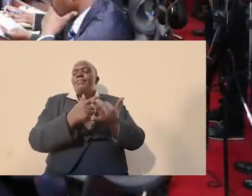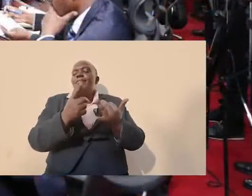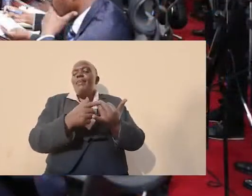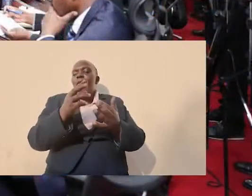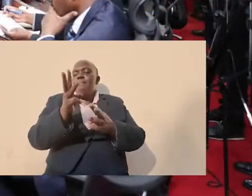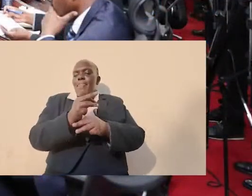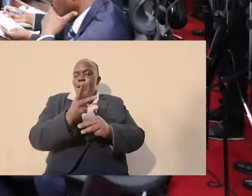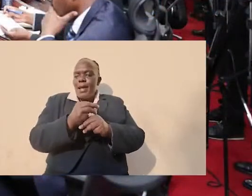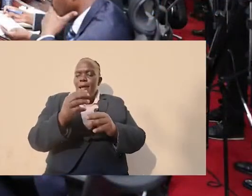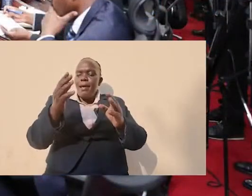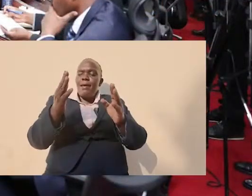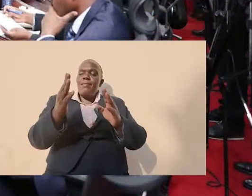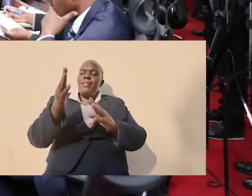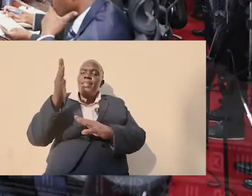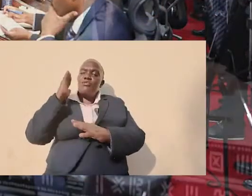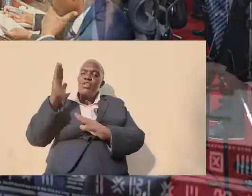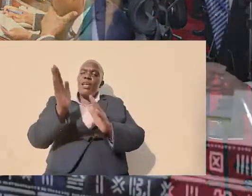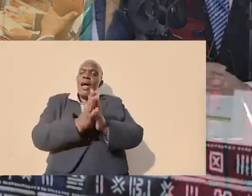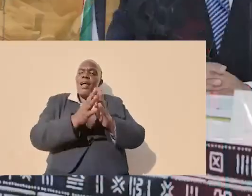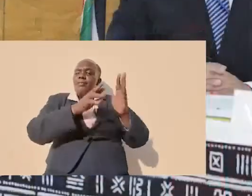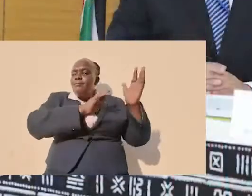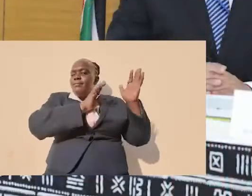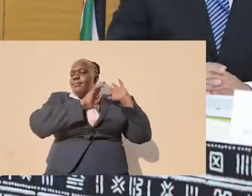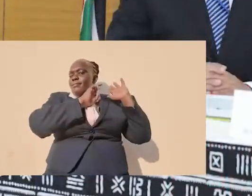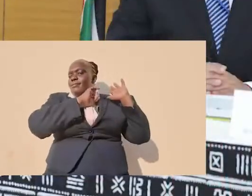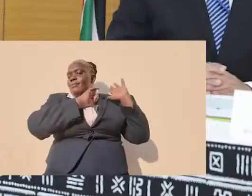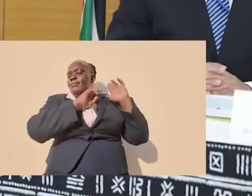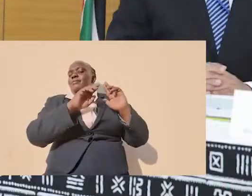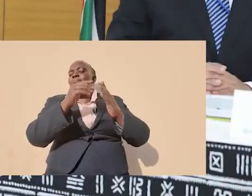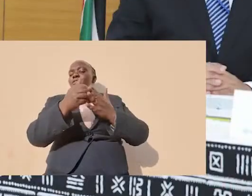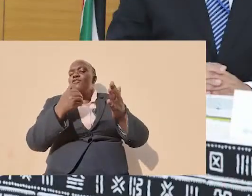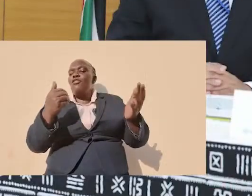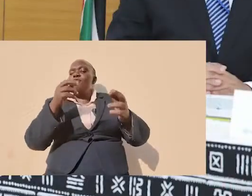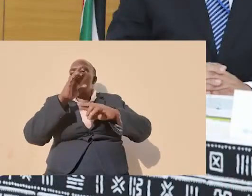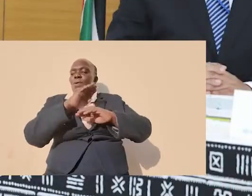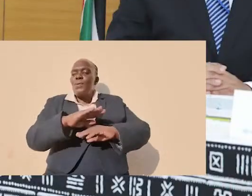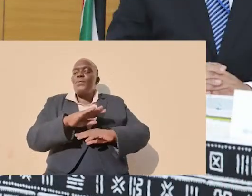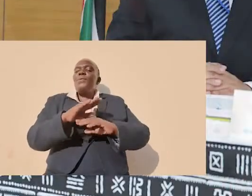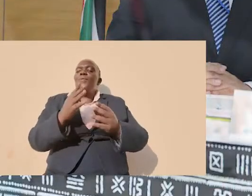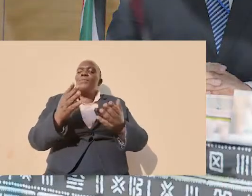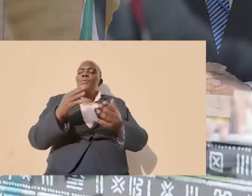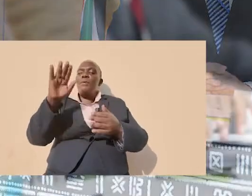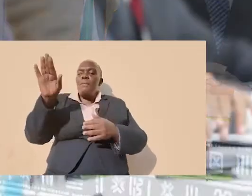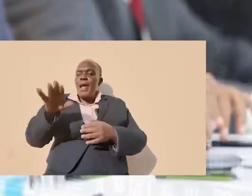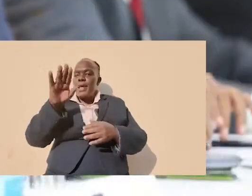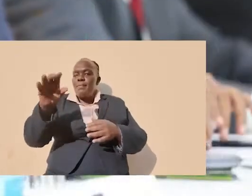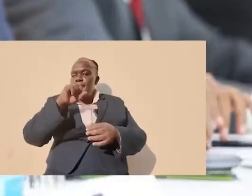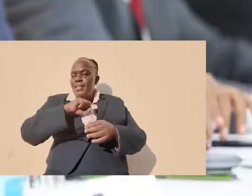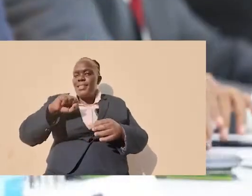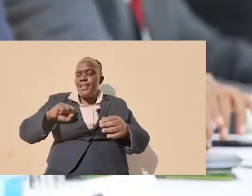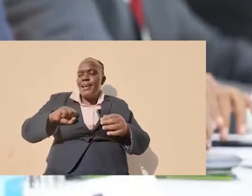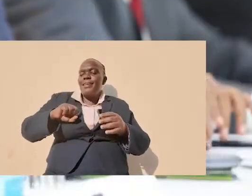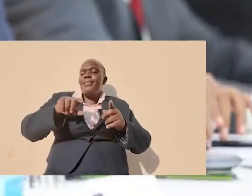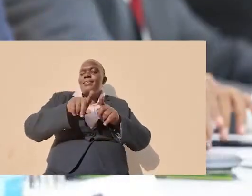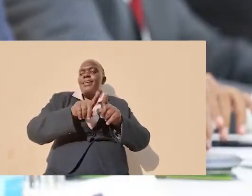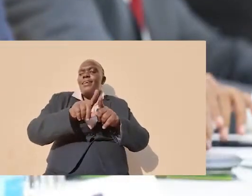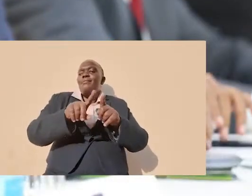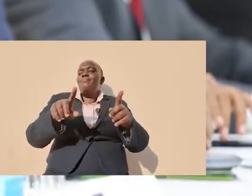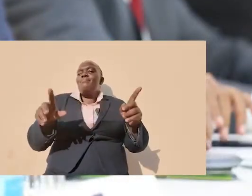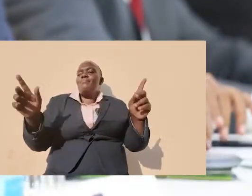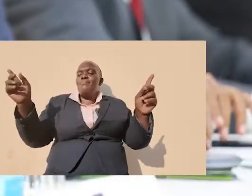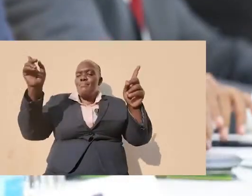matumizi ya fedha za kaunti ya Makueni. Idara ya mahakama imeidhinisha mpango wa kazi wa mwaka 4 wa